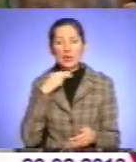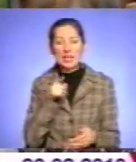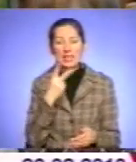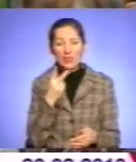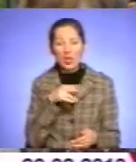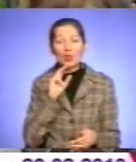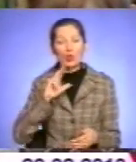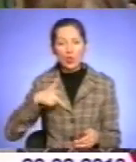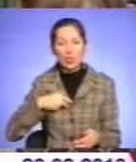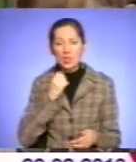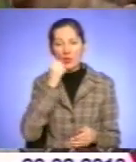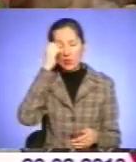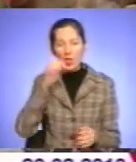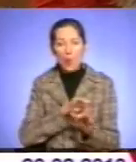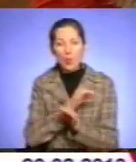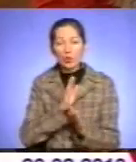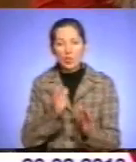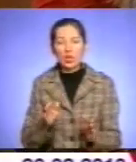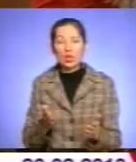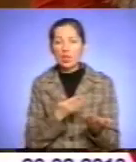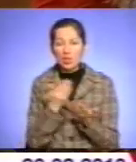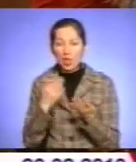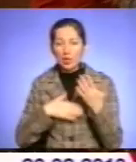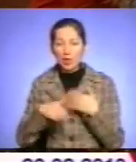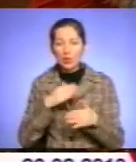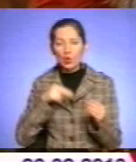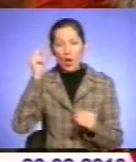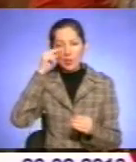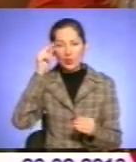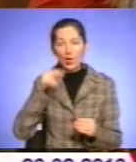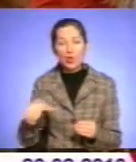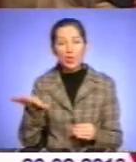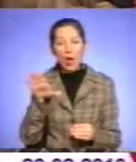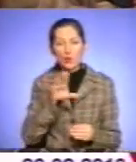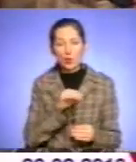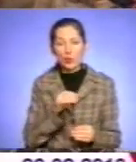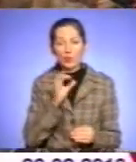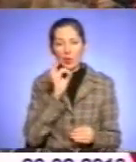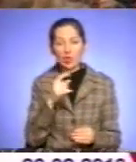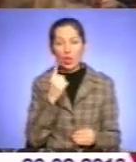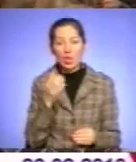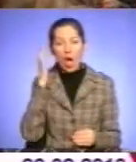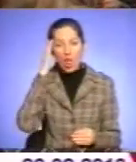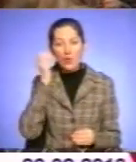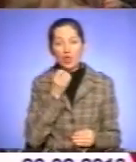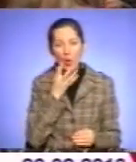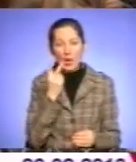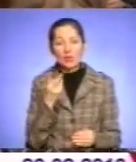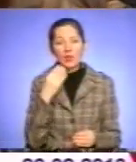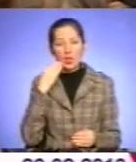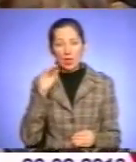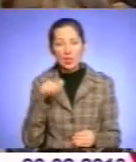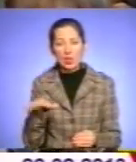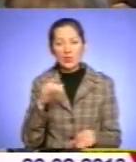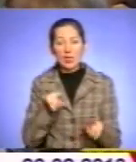донечки завдяки проекту не тільки читають з радістю, а й навчаються усьому. Кажуть, одна голова добре, а дві краще.